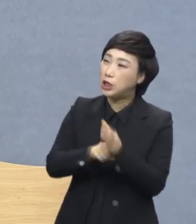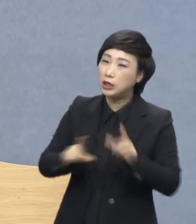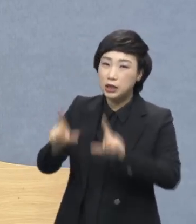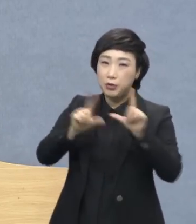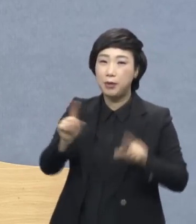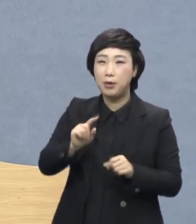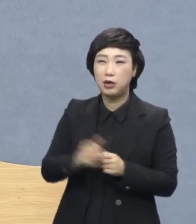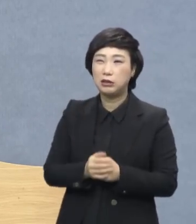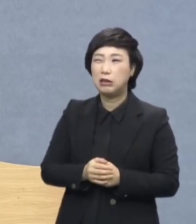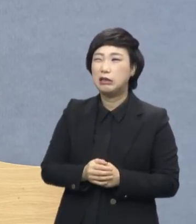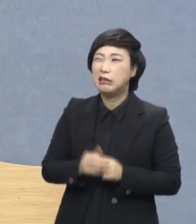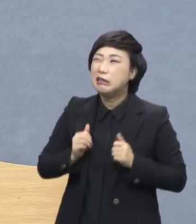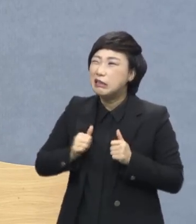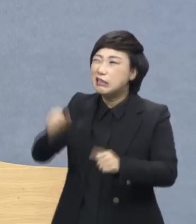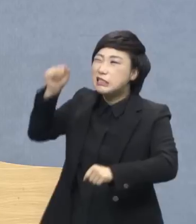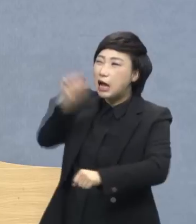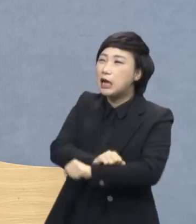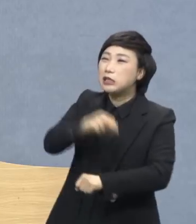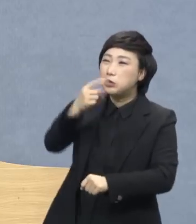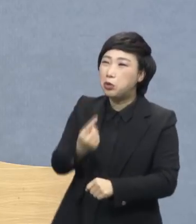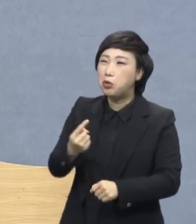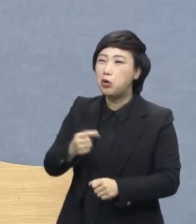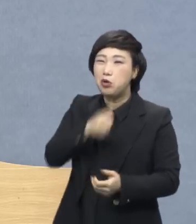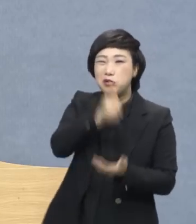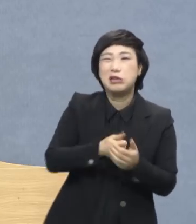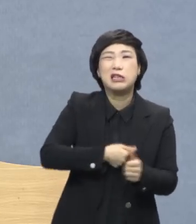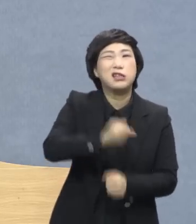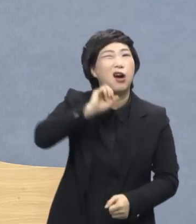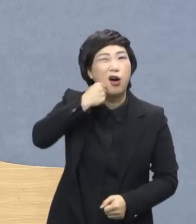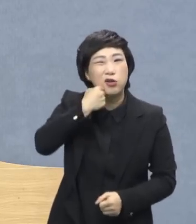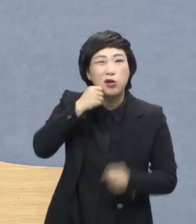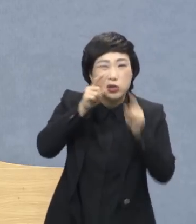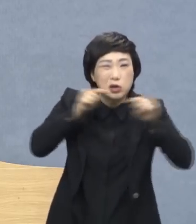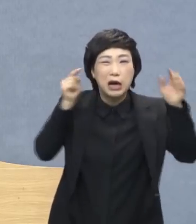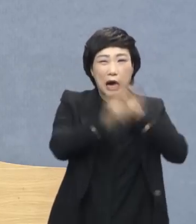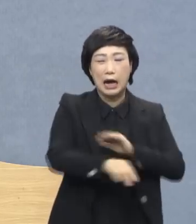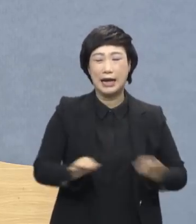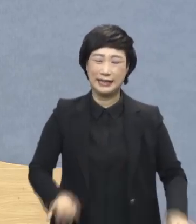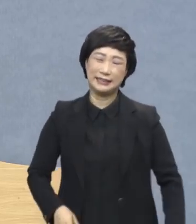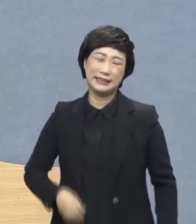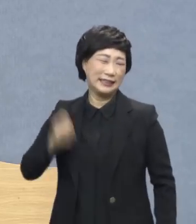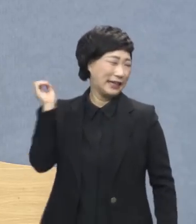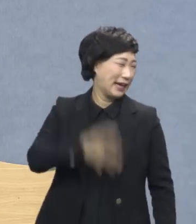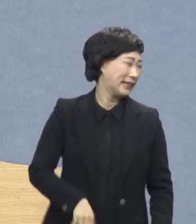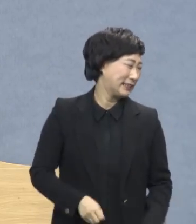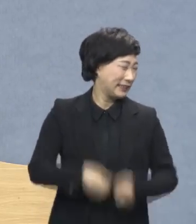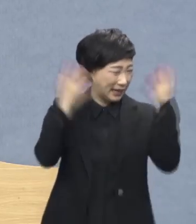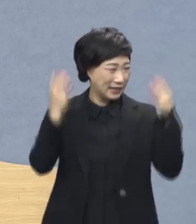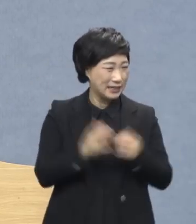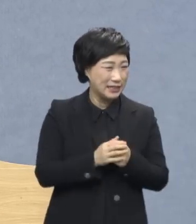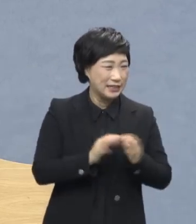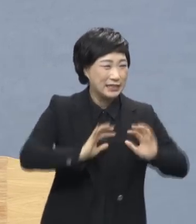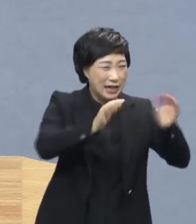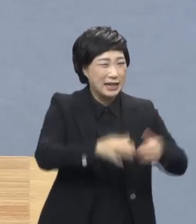신앙생활 아무리 잘해도 말이야 죄 못 이기고 지옥 갈 넘어가 세상에 나가서 실컷 놀다 지옥